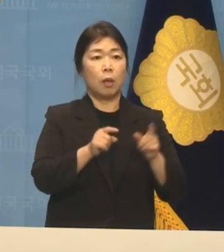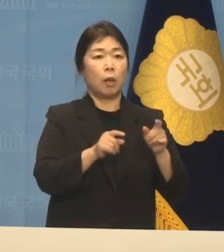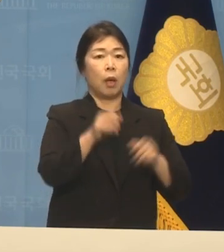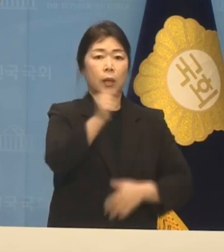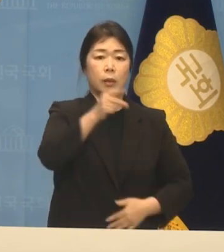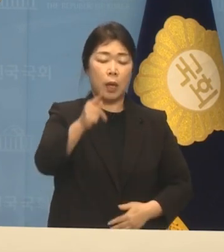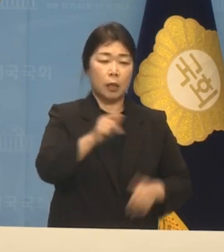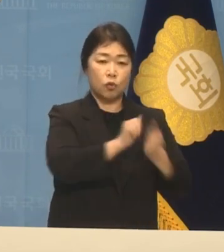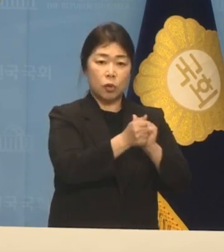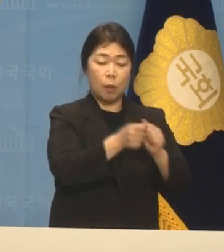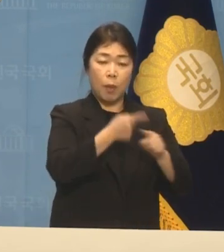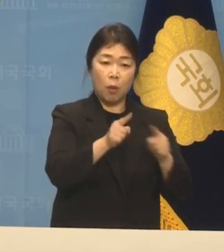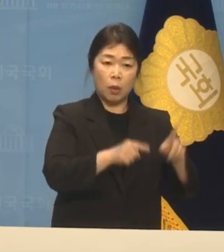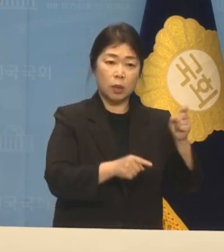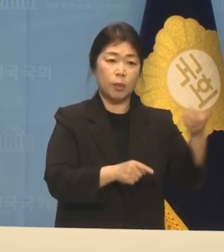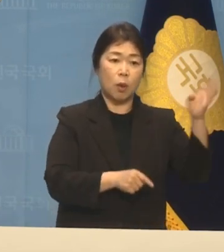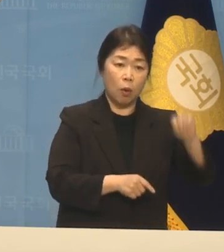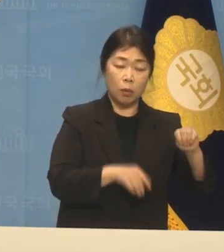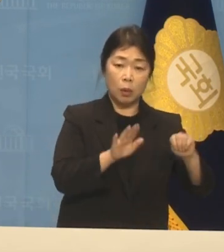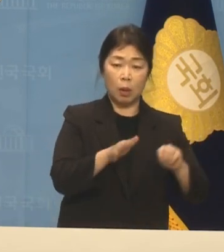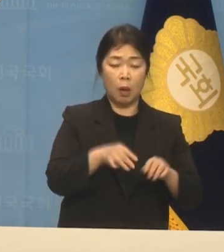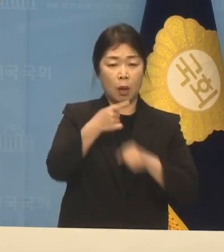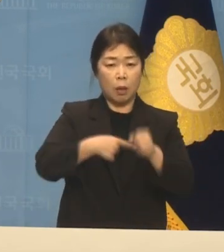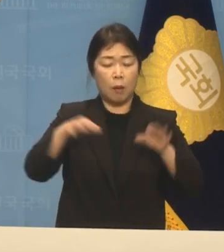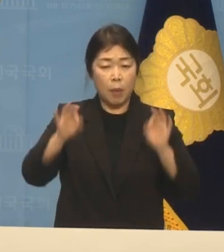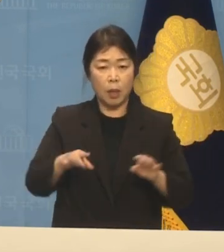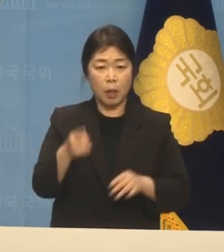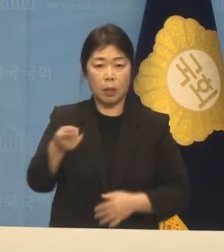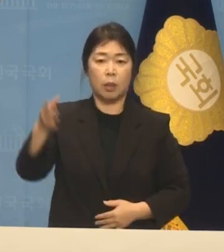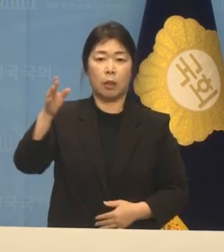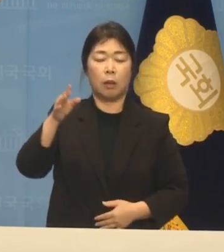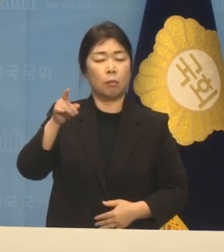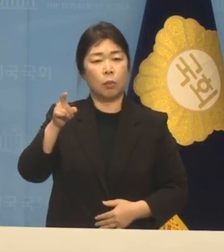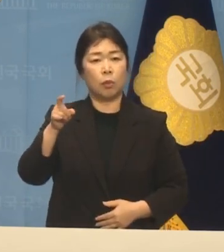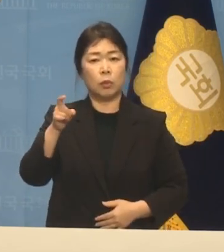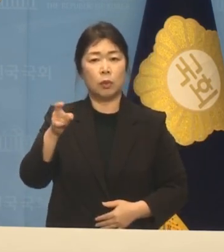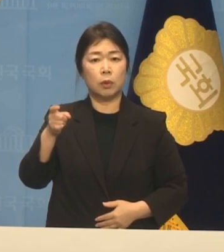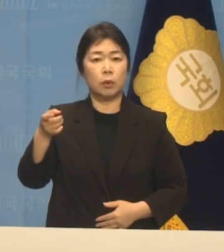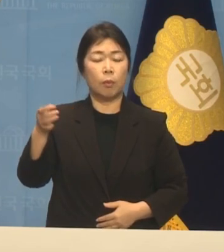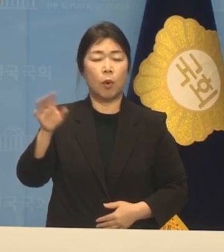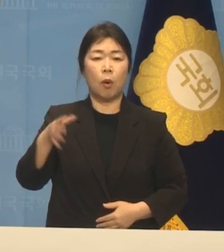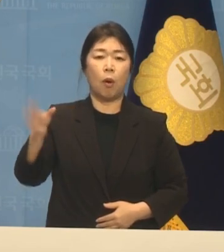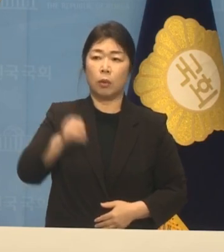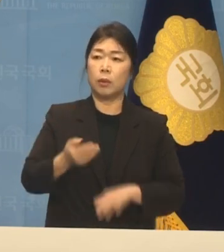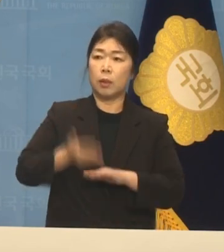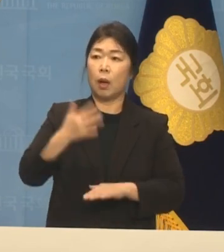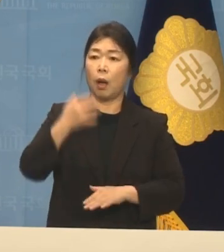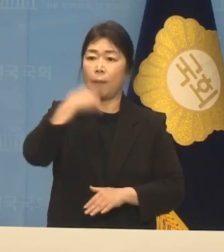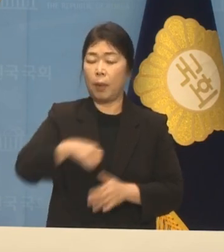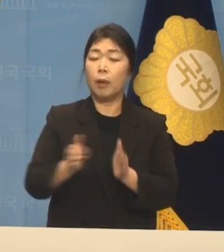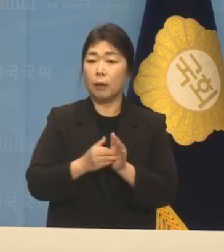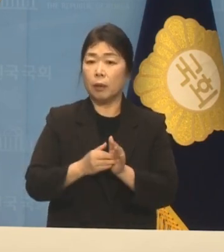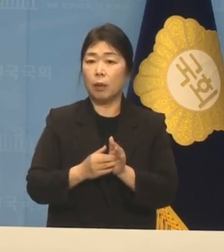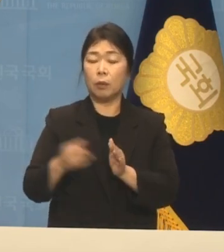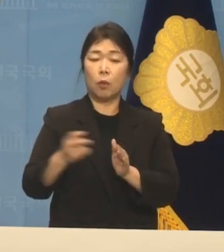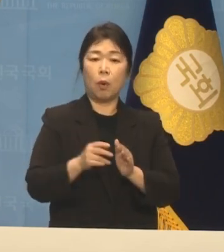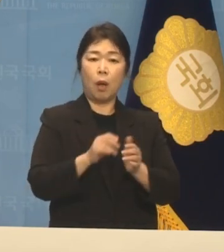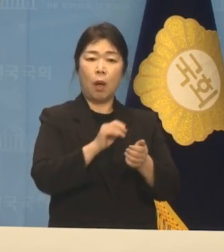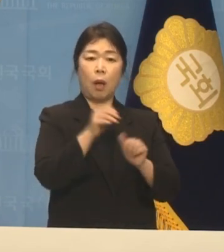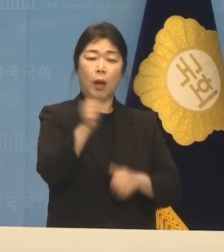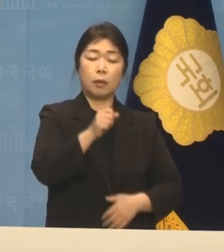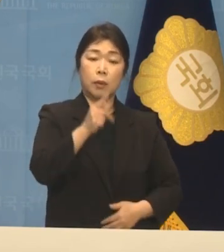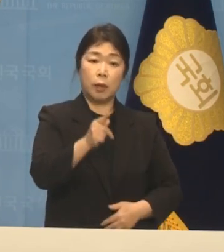상당이었는데 불과 1년 만에 10억 원의 시세 차익을 보았습니다. 더욱이 최근 SK하이닉스 주식 재산